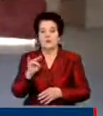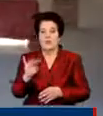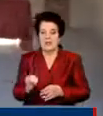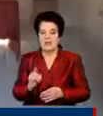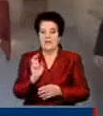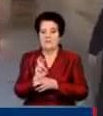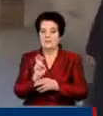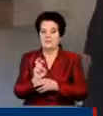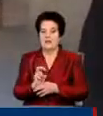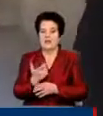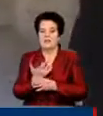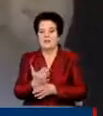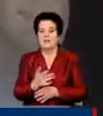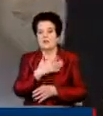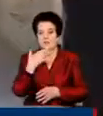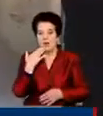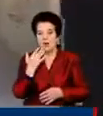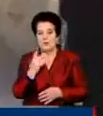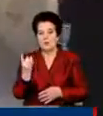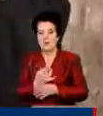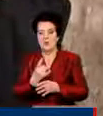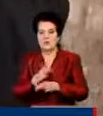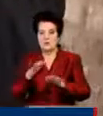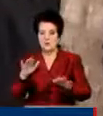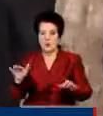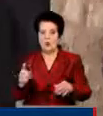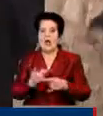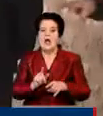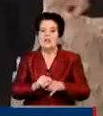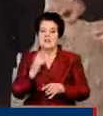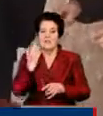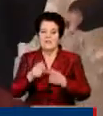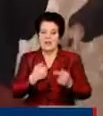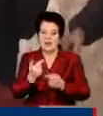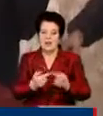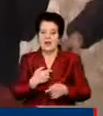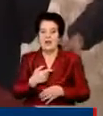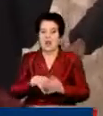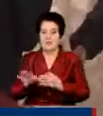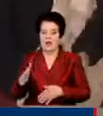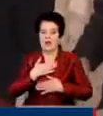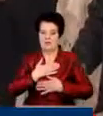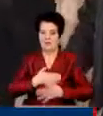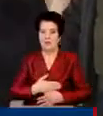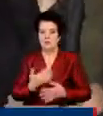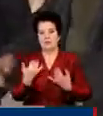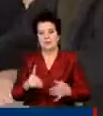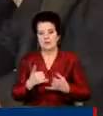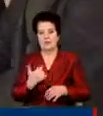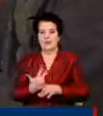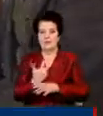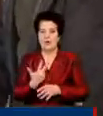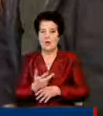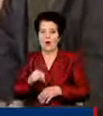vizitat de mai multe ori această bijuterie medievală din Soroca și spune că de fiecare dată a plecat plăcut impresionat. Sunt, cred că, a treia